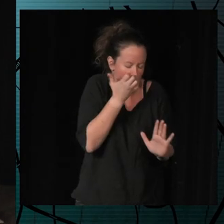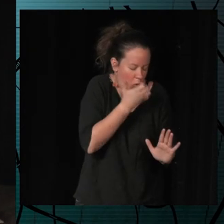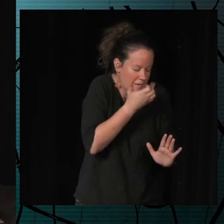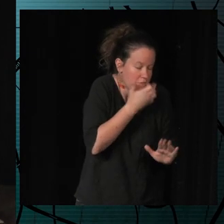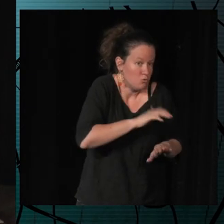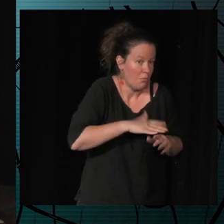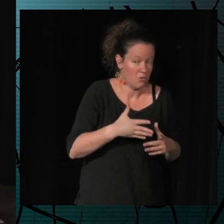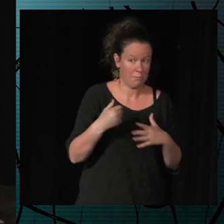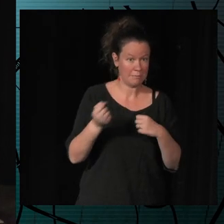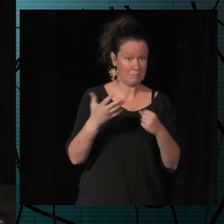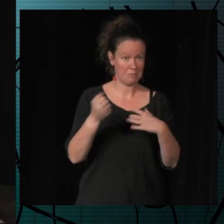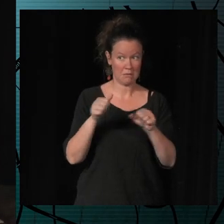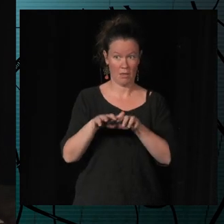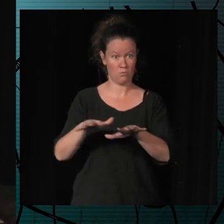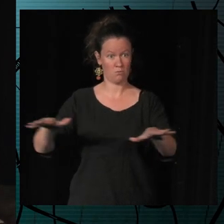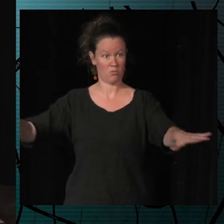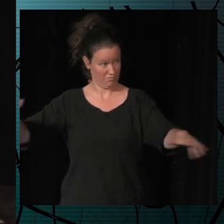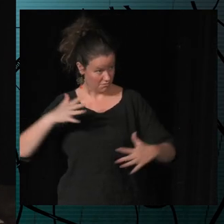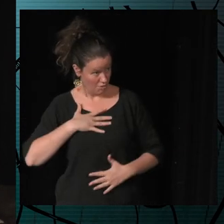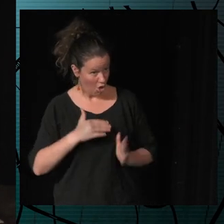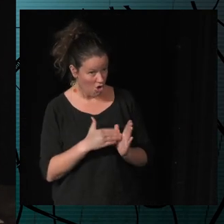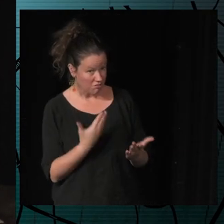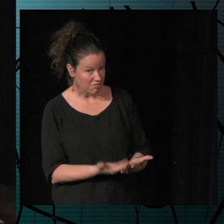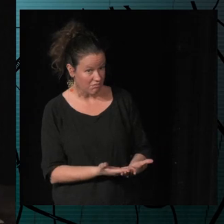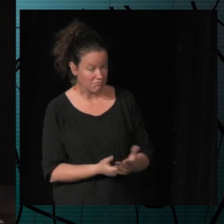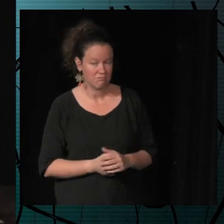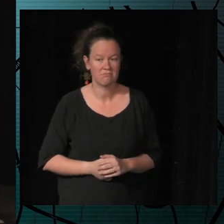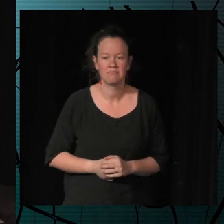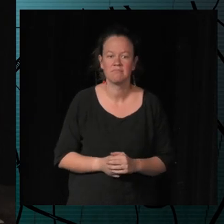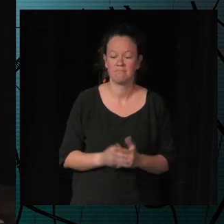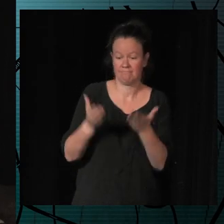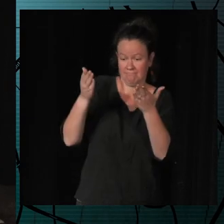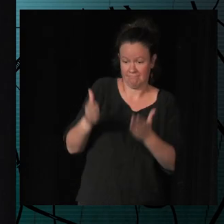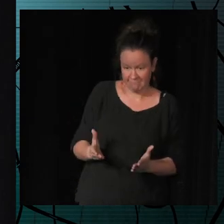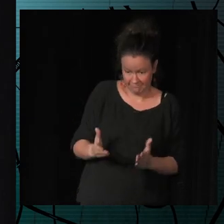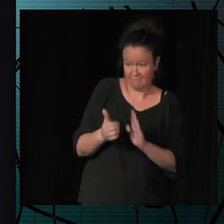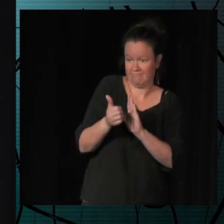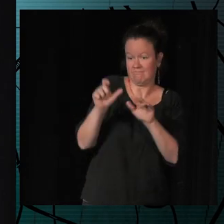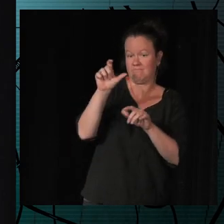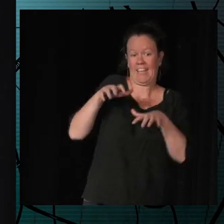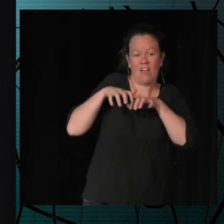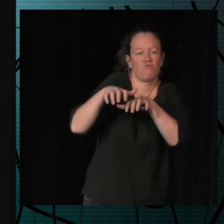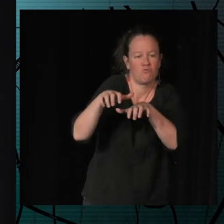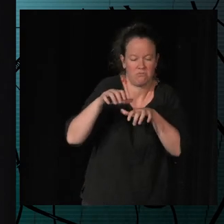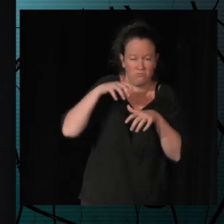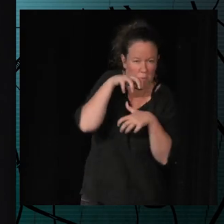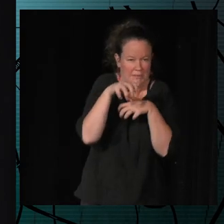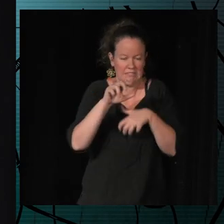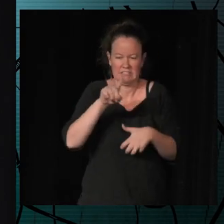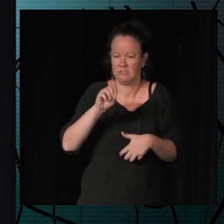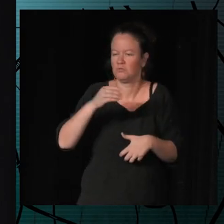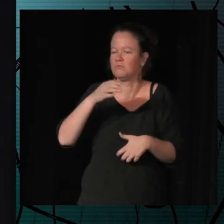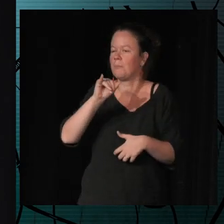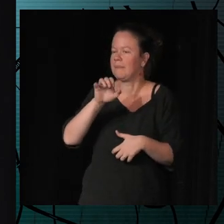à vousos diff bah le le zombie on pourra en parler des heures enfin c'est une figure évidemment très intéressante parce que en plus 96 euh c'est intéressant parce